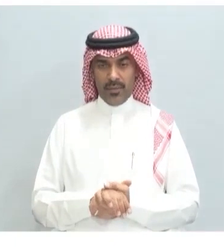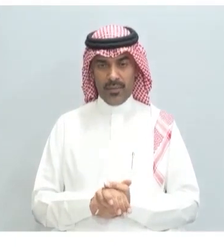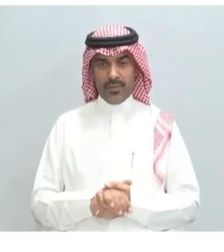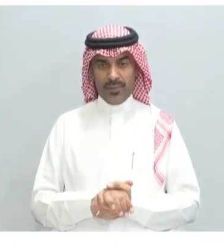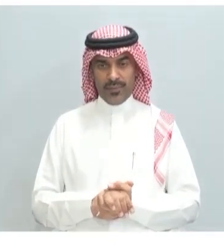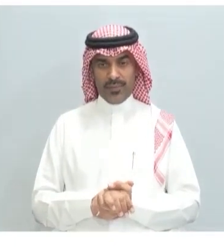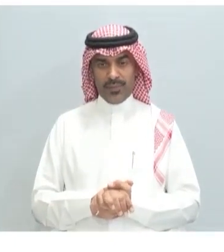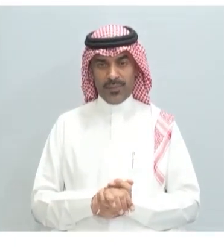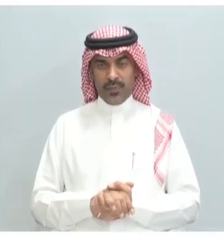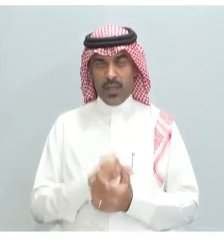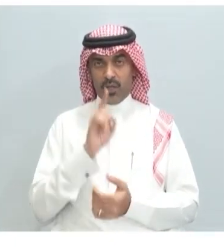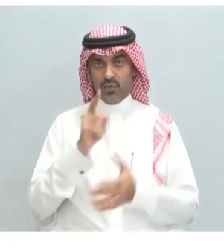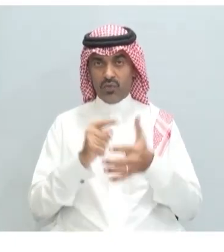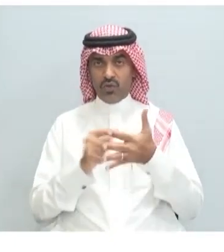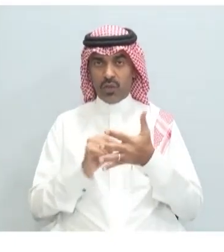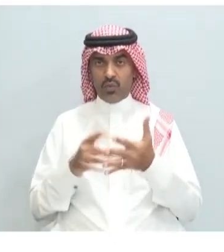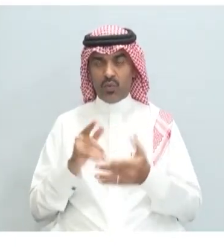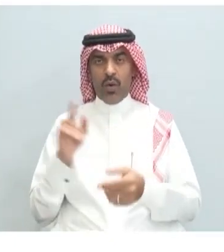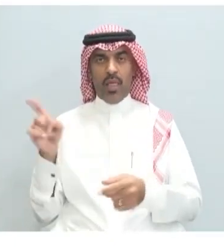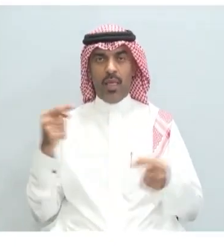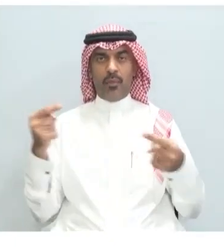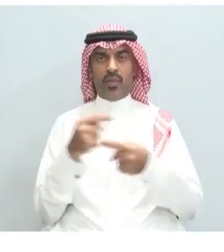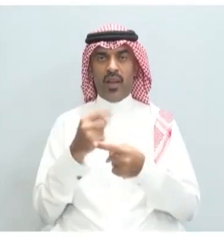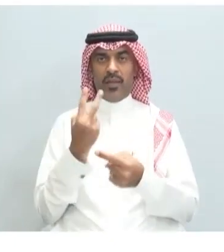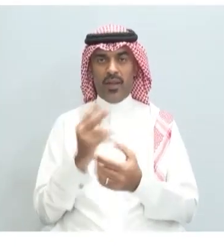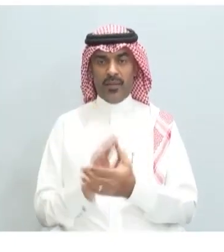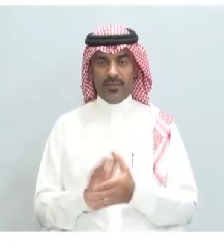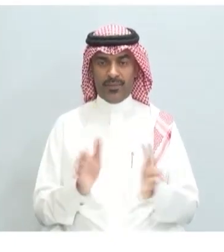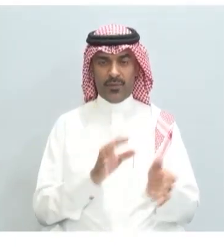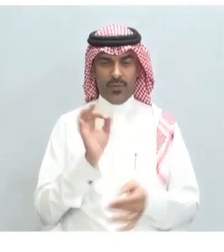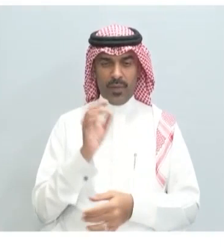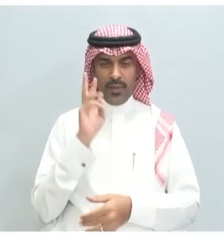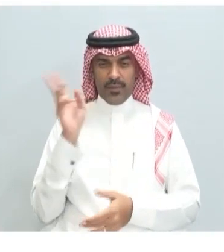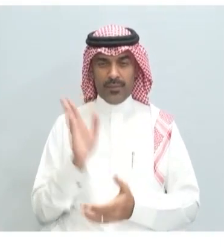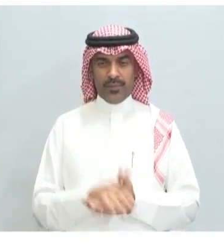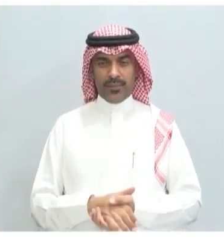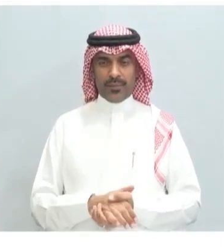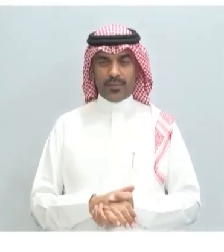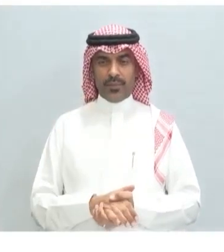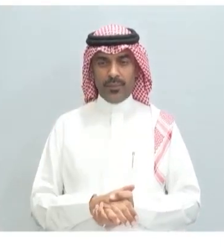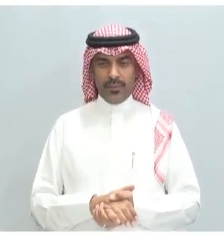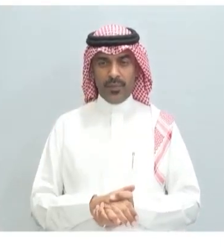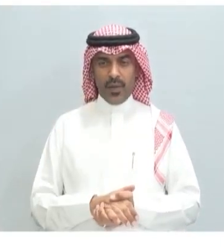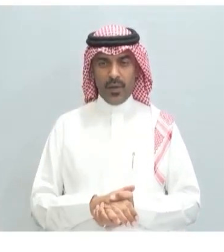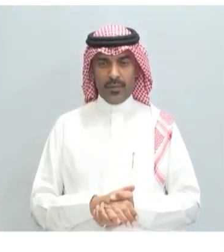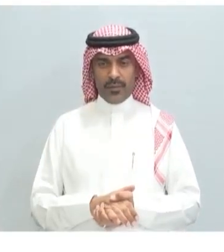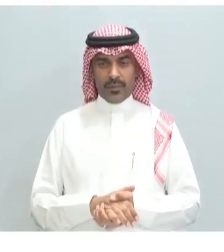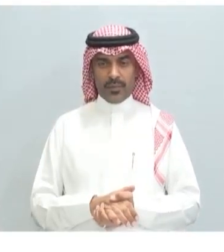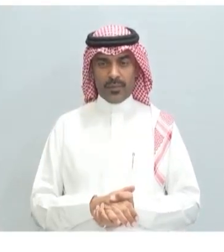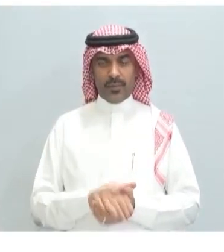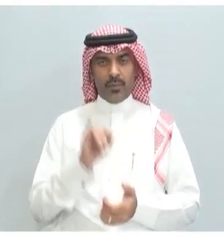متنافيين بهذه الصوره خلونا نشوف المثال مثال اثنين الحوادث